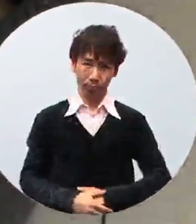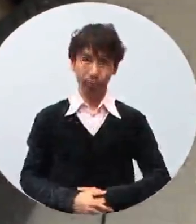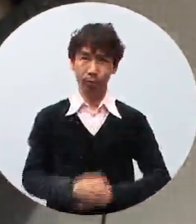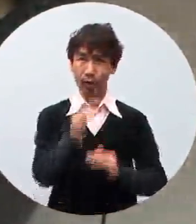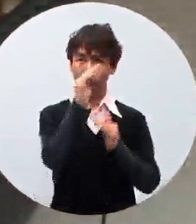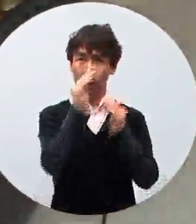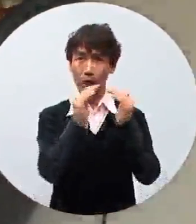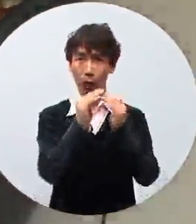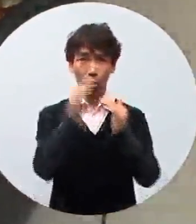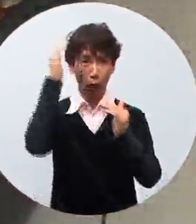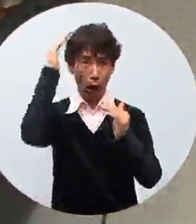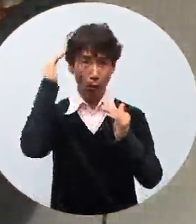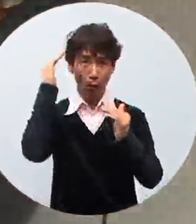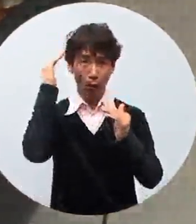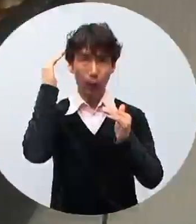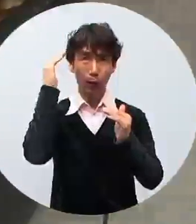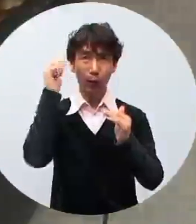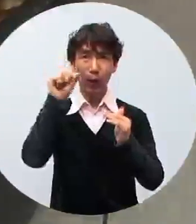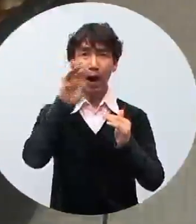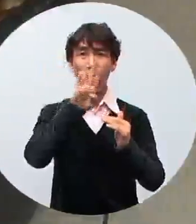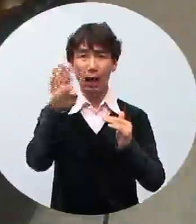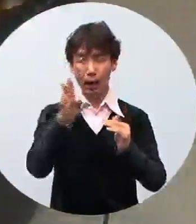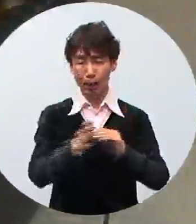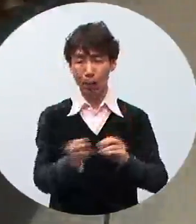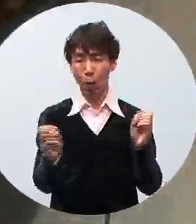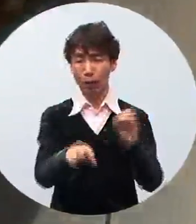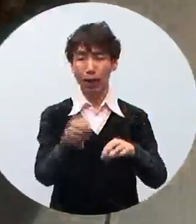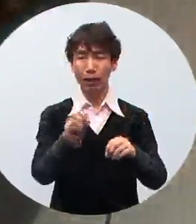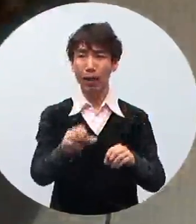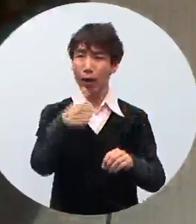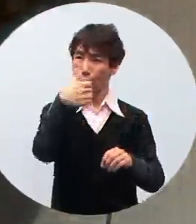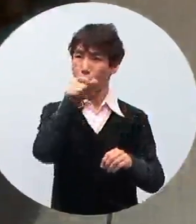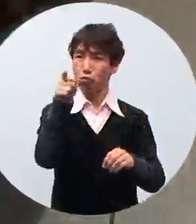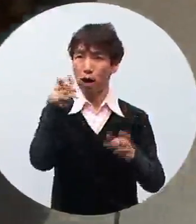コと油揚げも加え5分程度煮込みます。